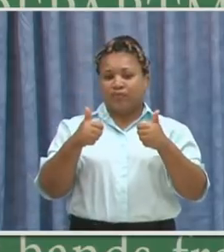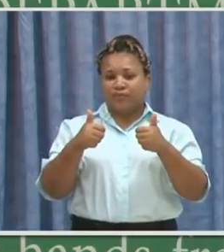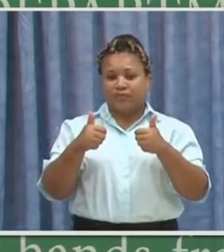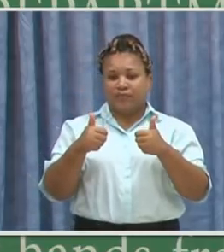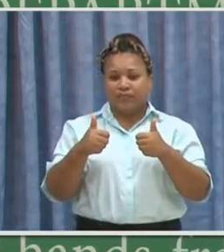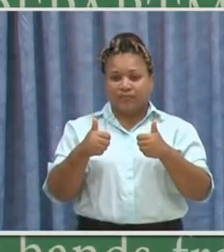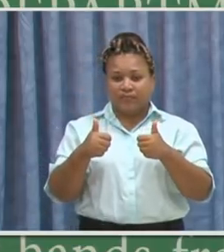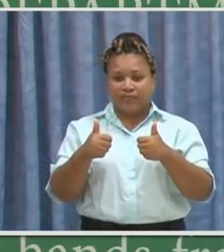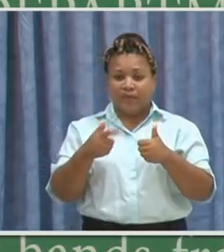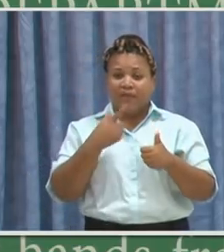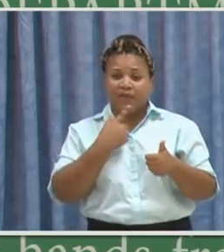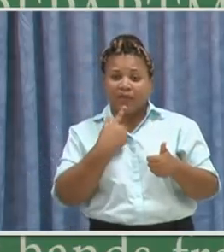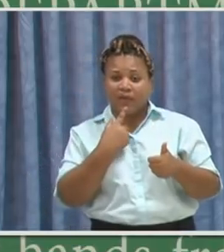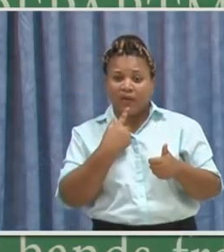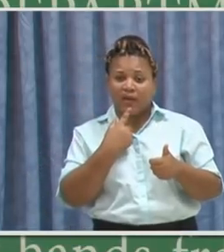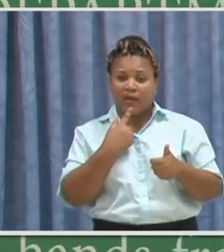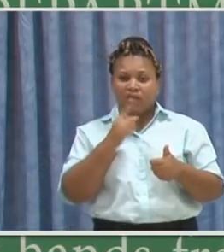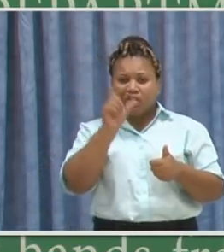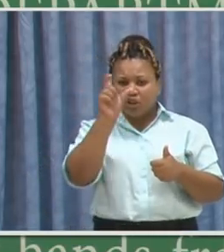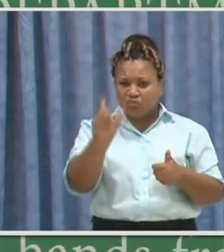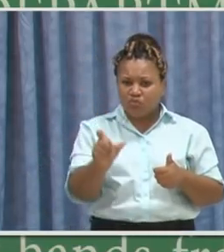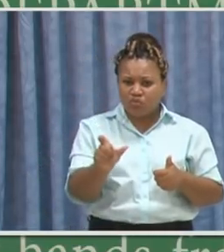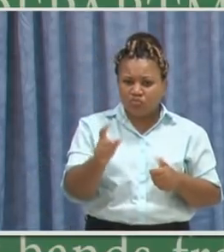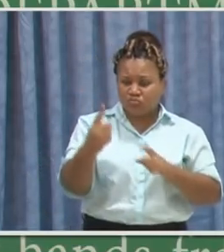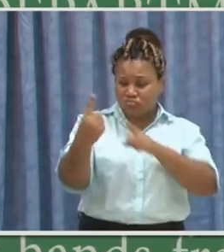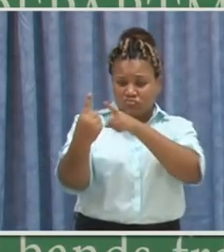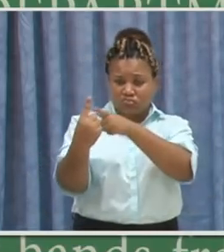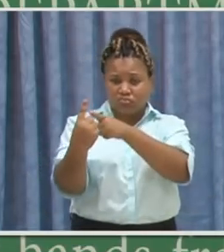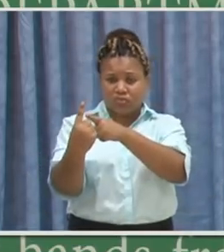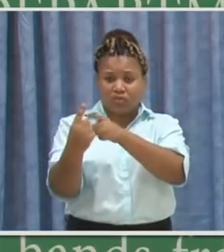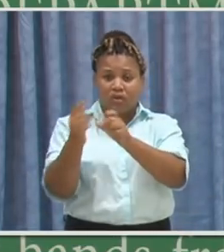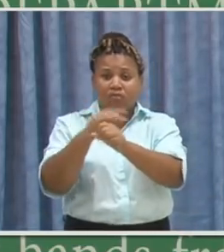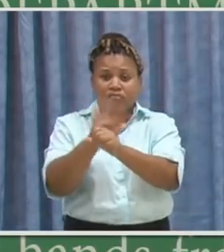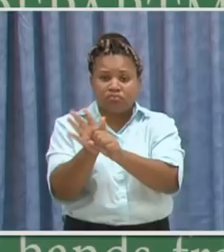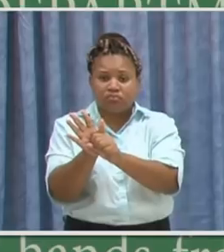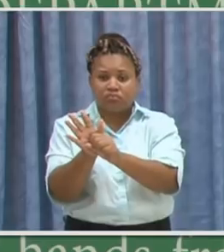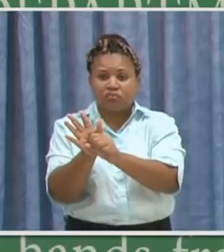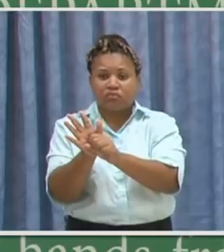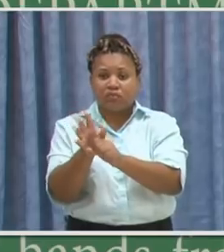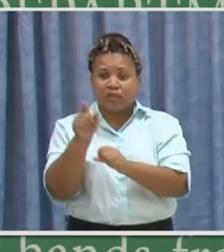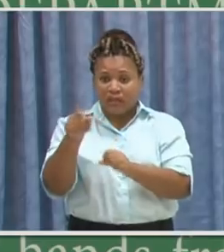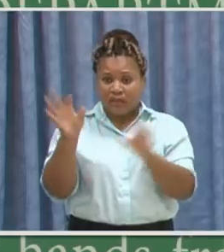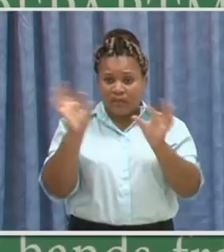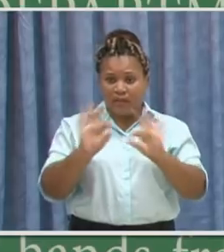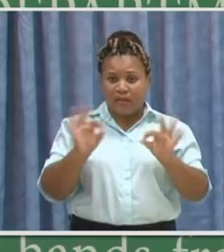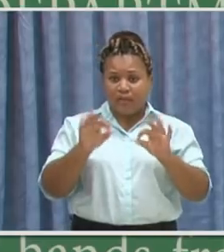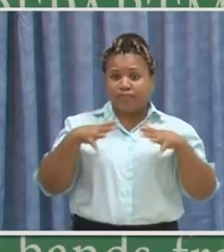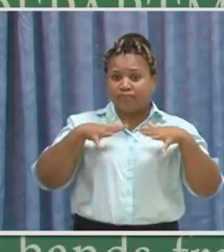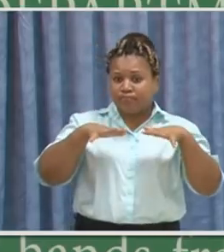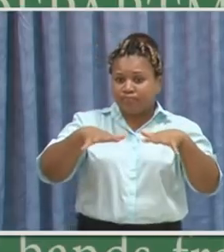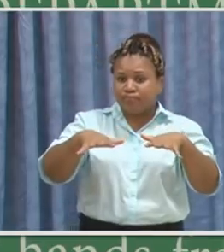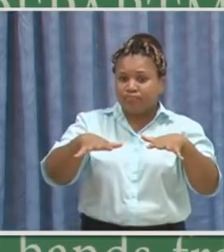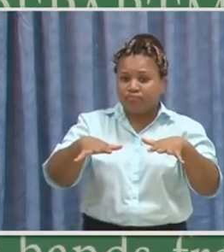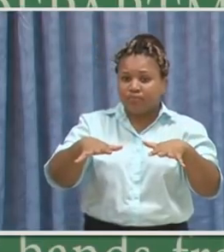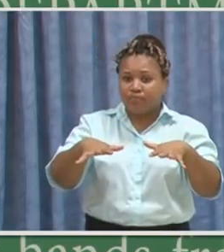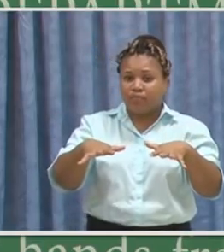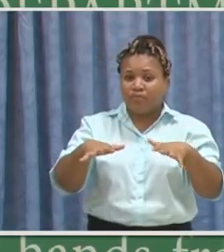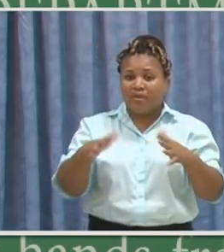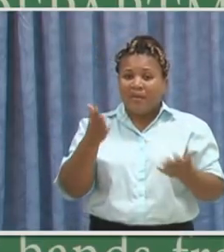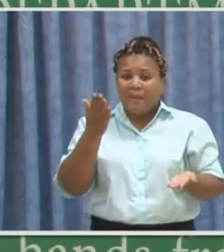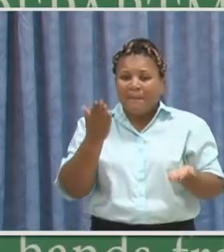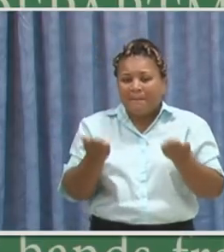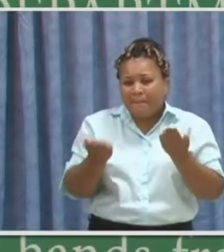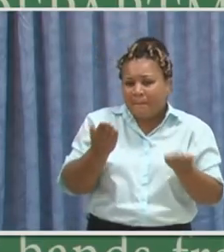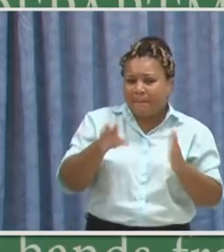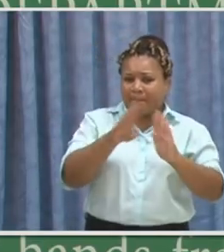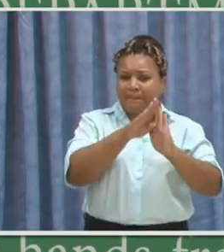qui est capable de faire dispensation avec. Donc, il y a une situation très dynamique, très fluide. Mais